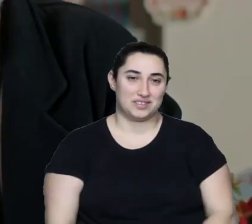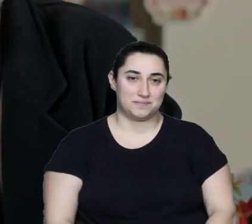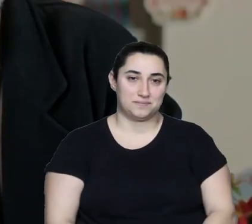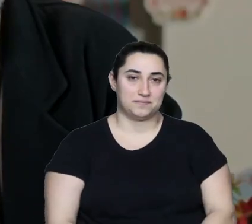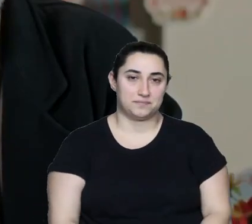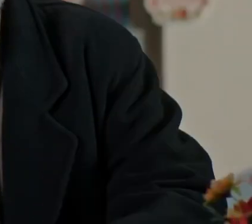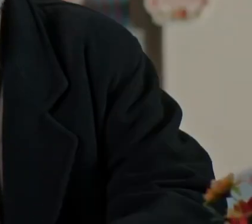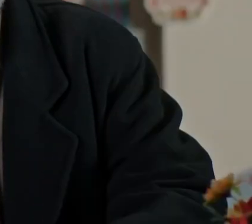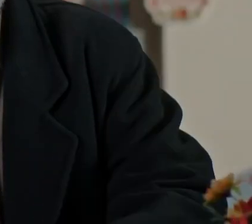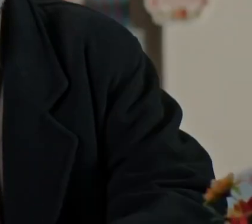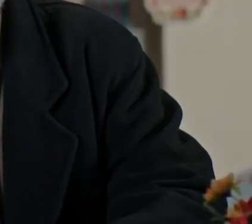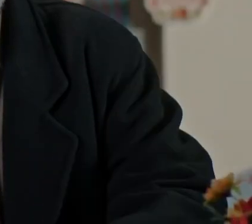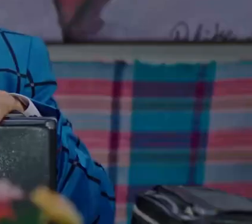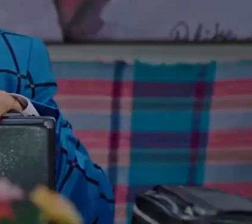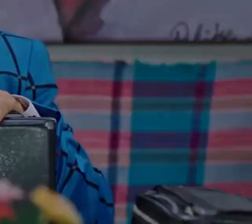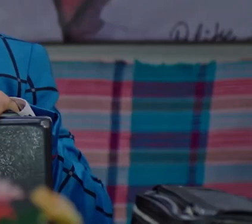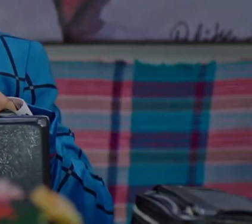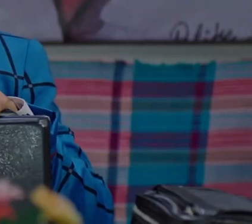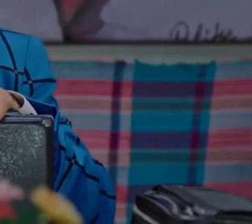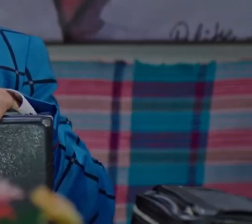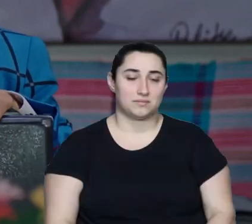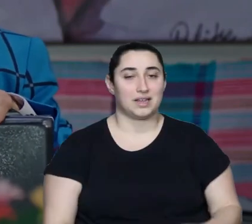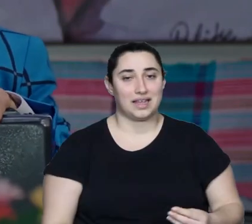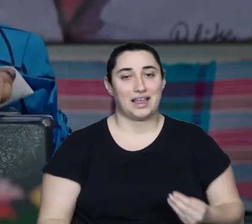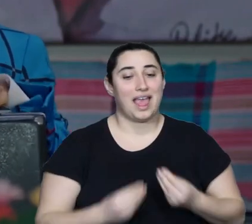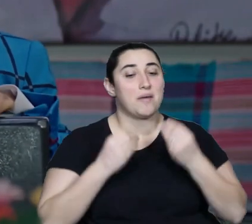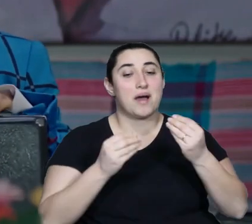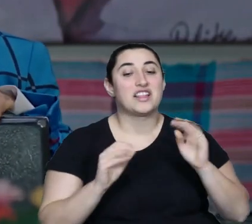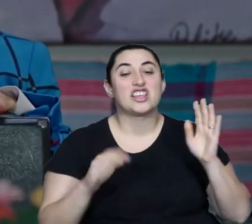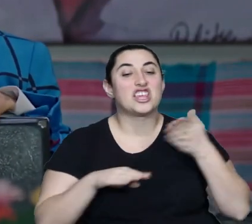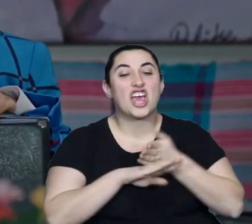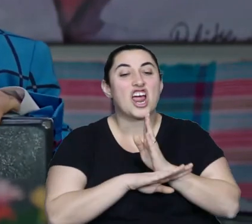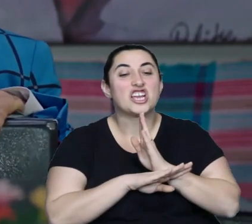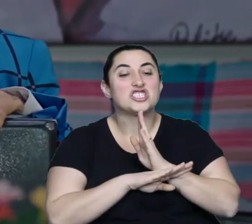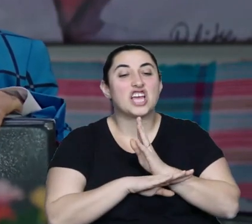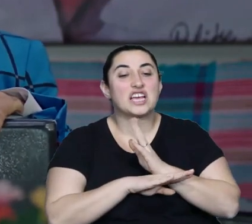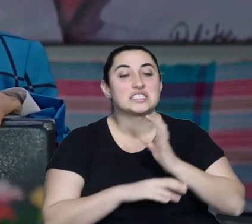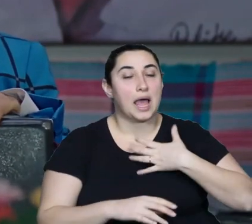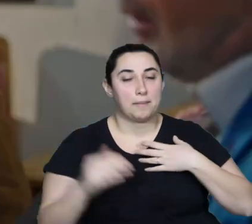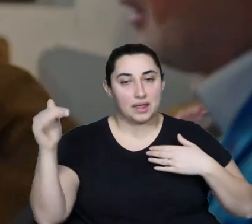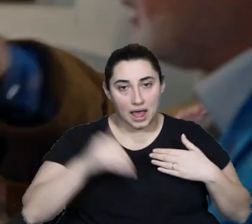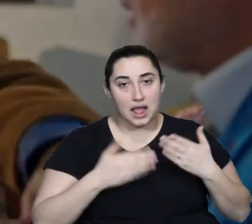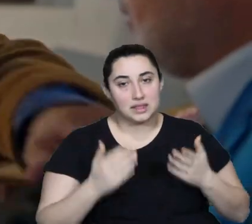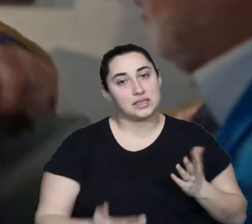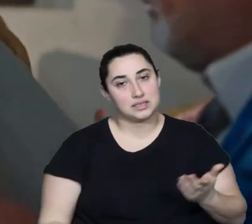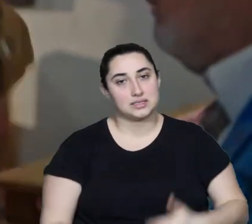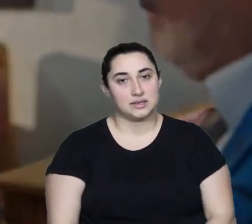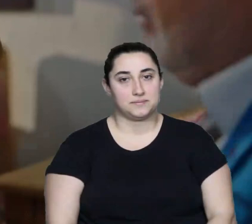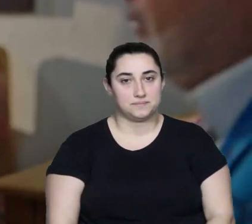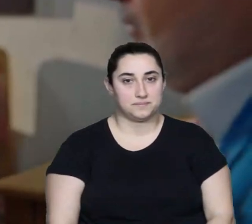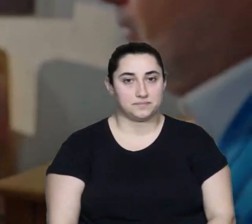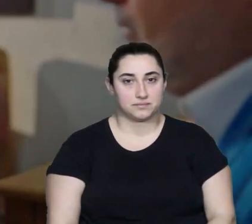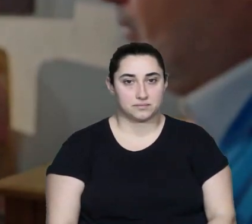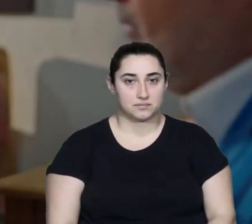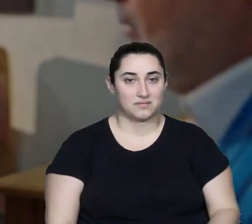yani. Ama emanetin gerçek bekçileri geldiğine göre artık.